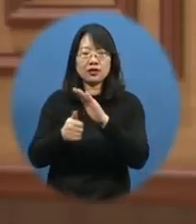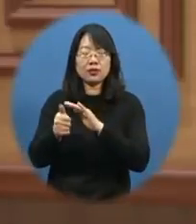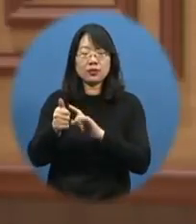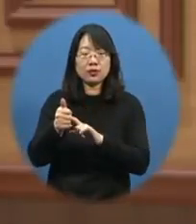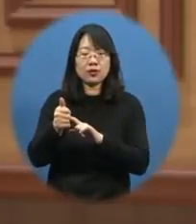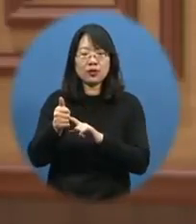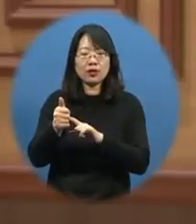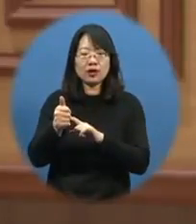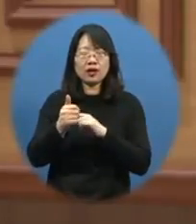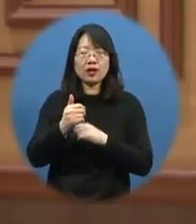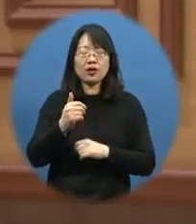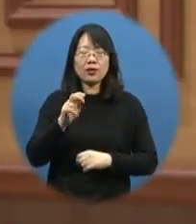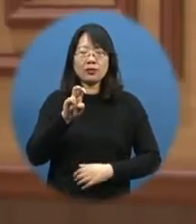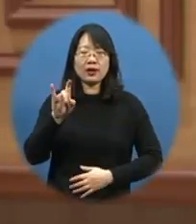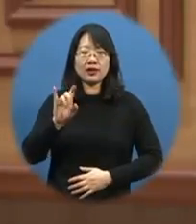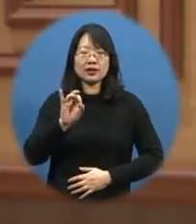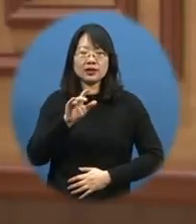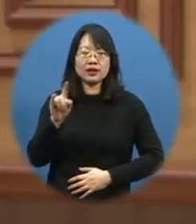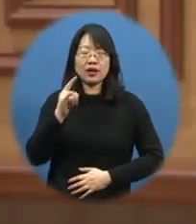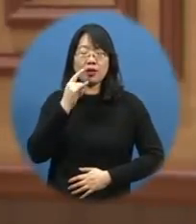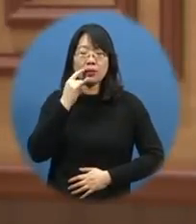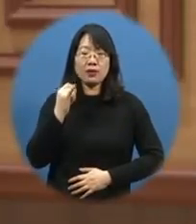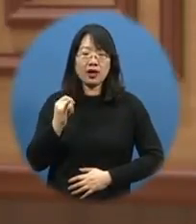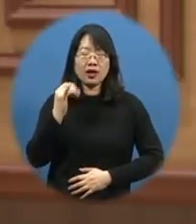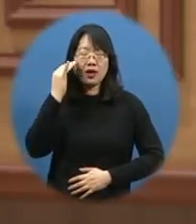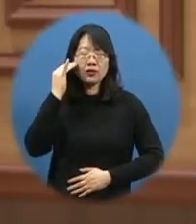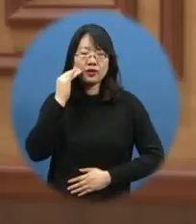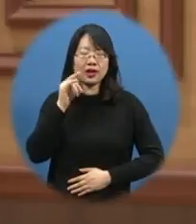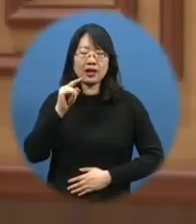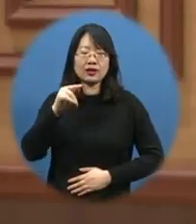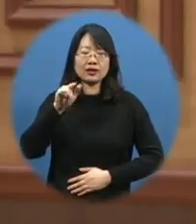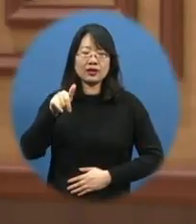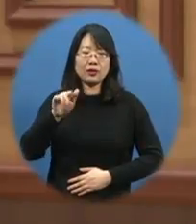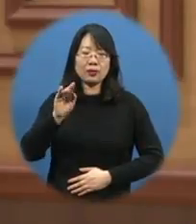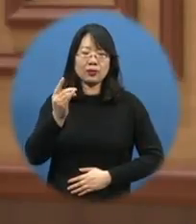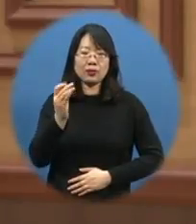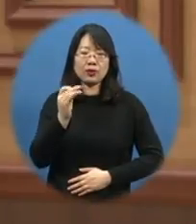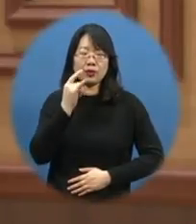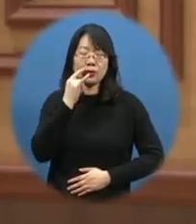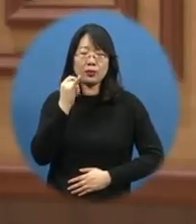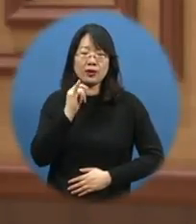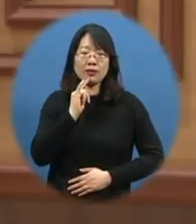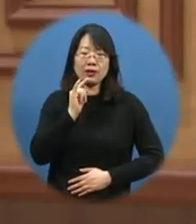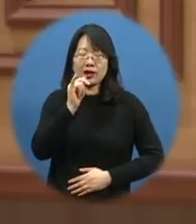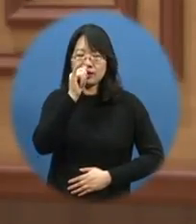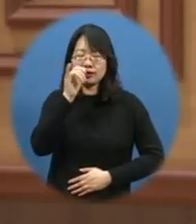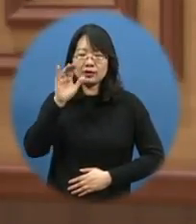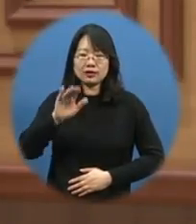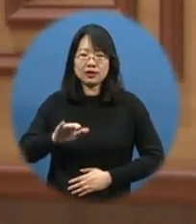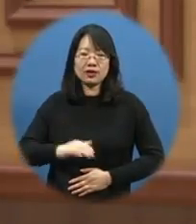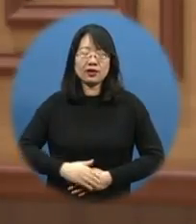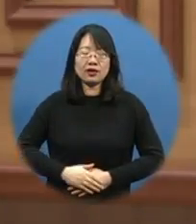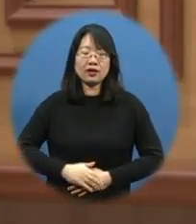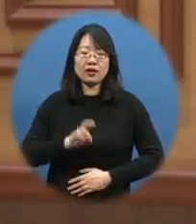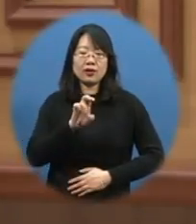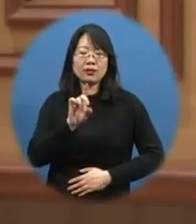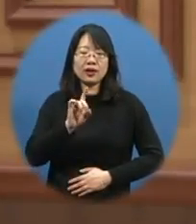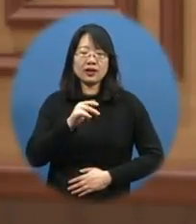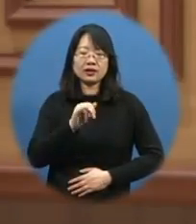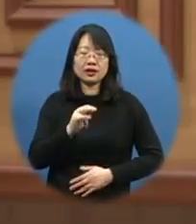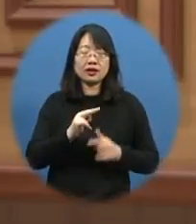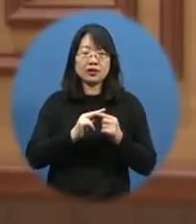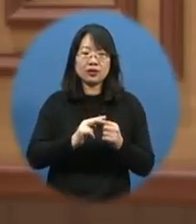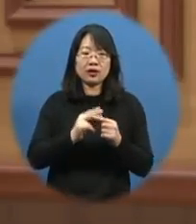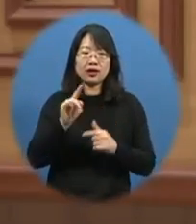뭐 맹자 엄마, 예. 또 우리나라는 한석봉 엄마를 얘기하지 예. 않습니까? 맹자 엄마나 한석봉 엄마가 맹자와